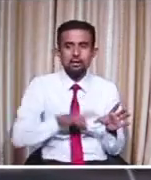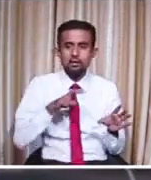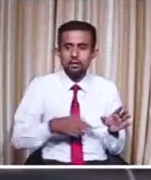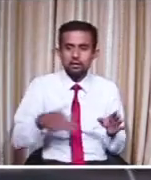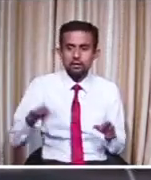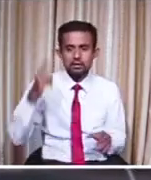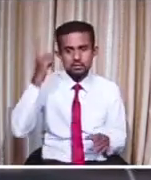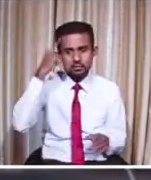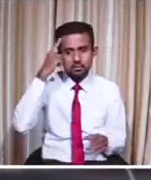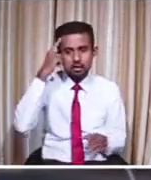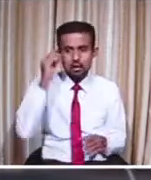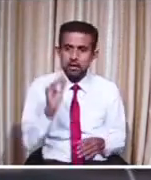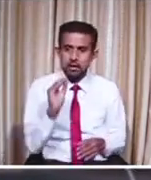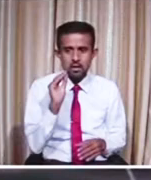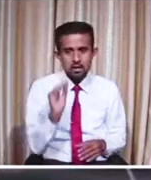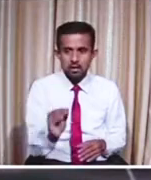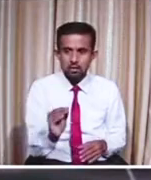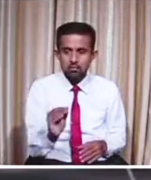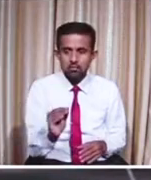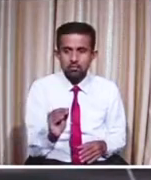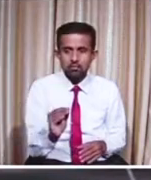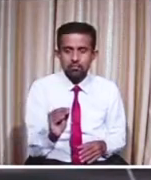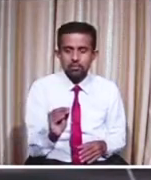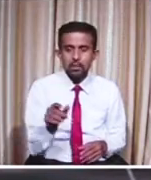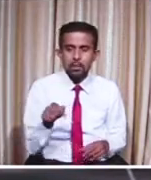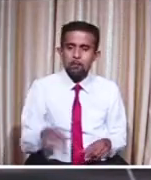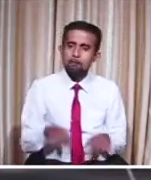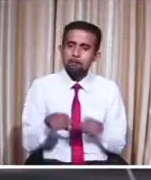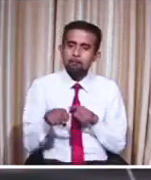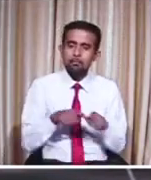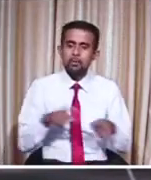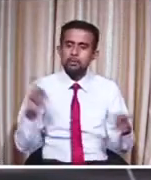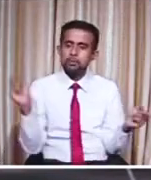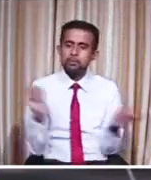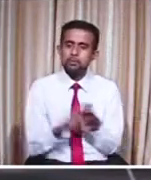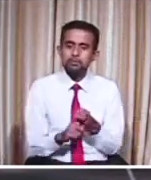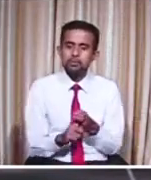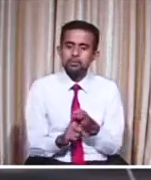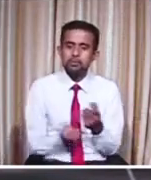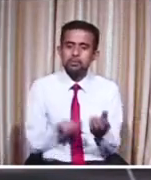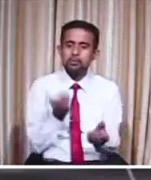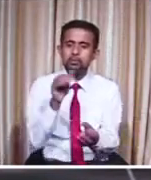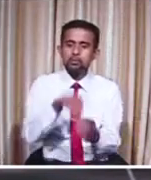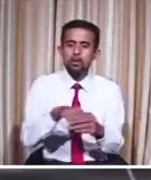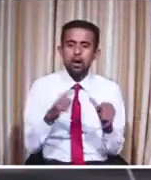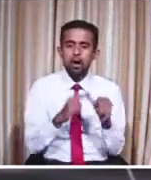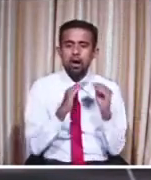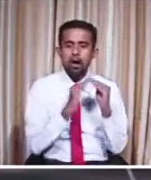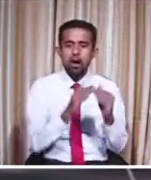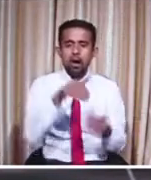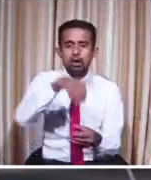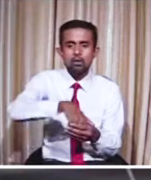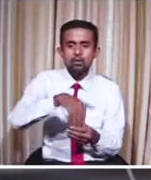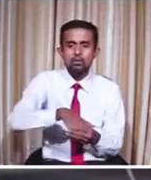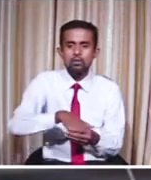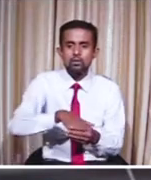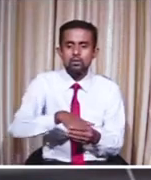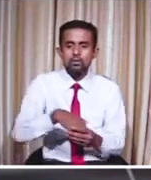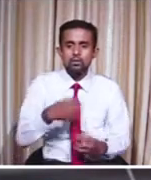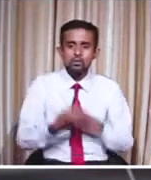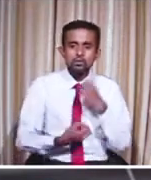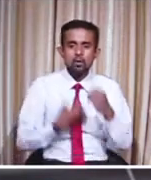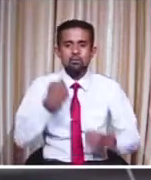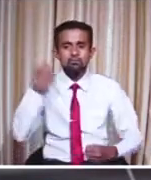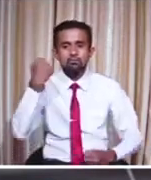මනස හදාගත්තා නම් මේ විදිහේ ගැටුම්කාරී ප්‍රවේශයකට අරලියගහ මන්දිරය ඇතුලේ උද්වේග කර